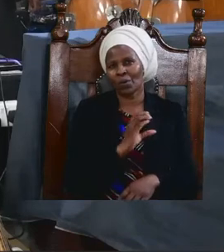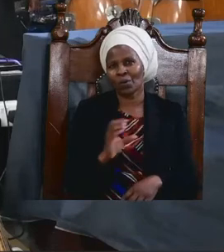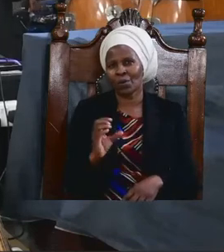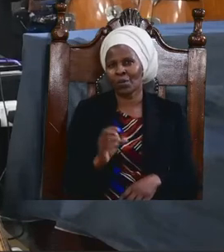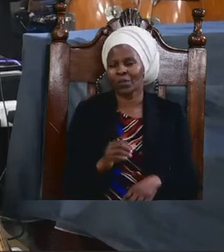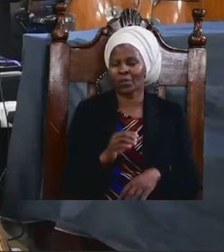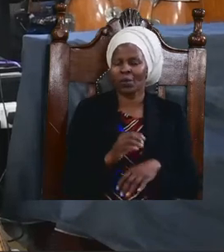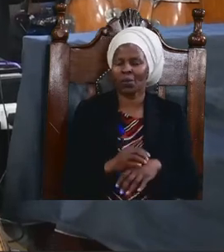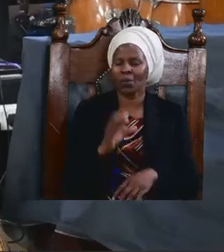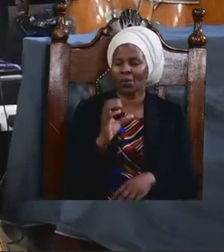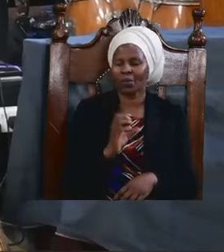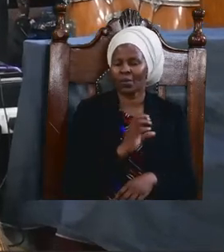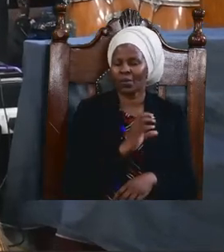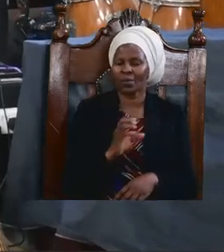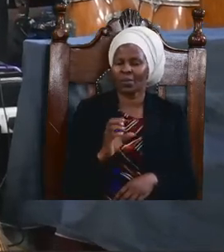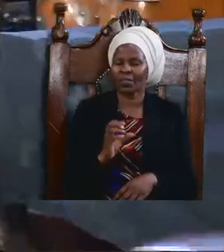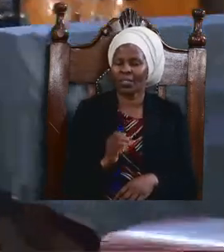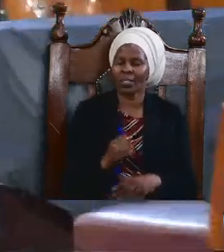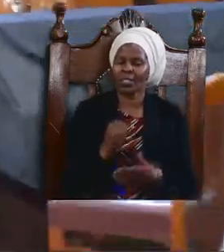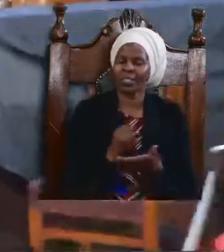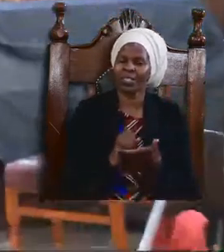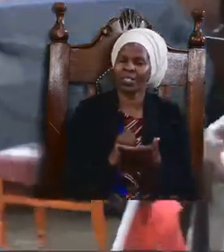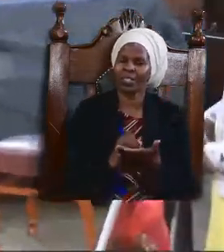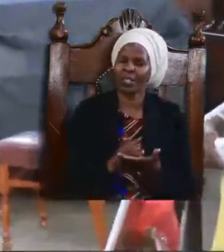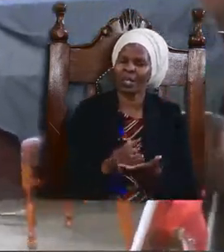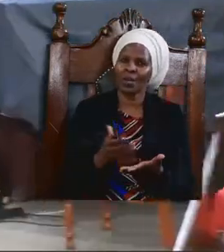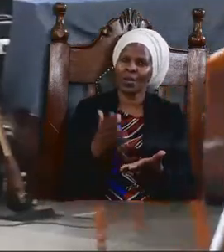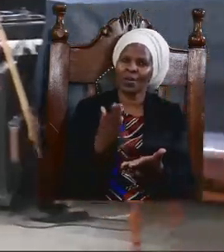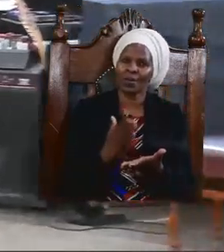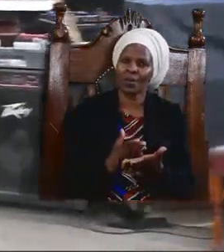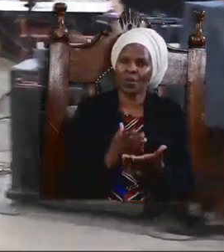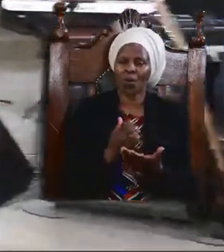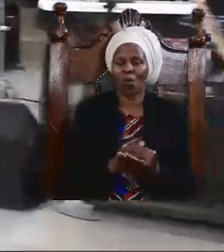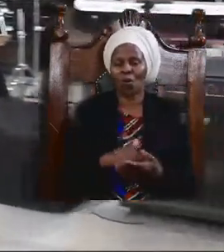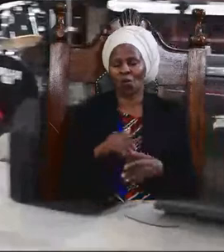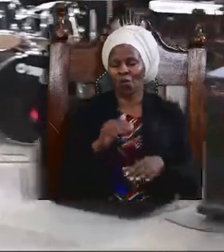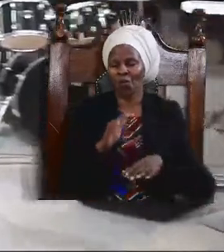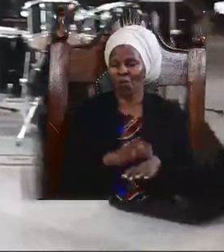Msalaba ndio asili ya mema,